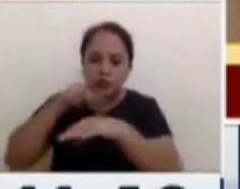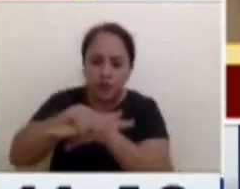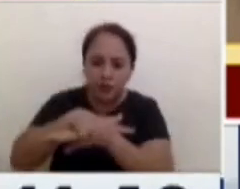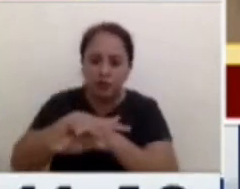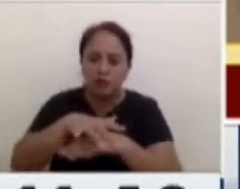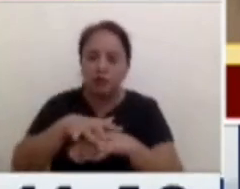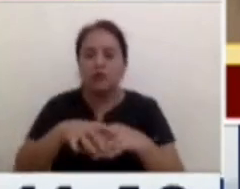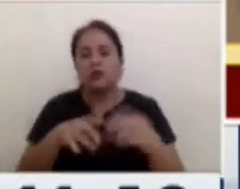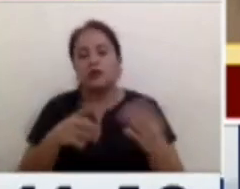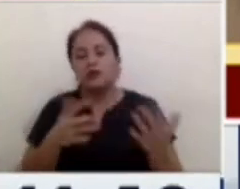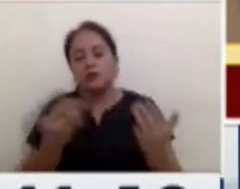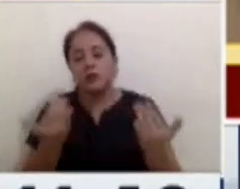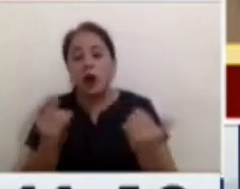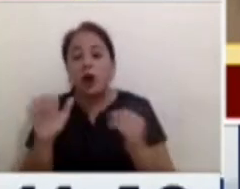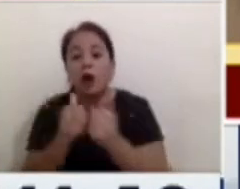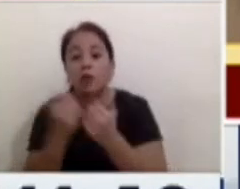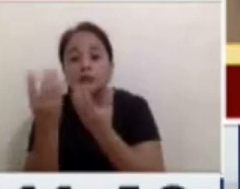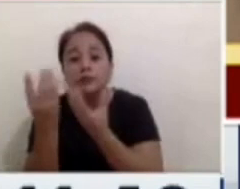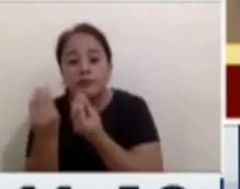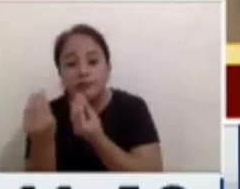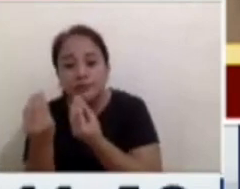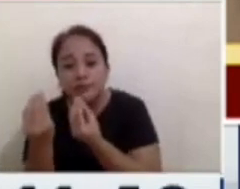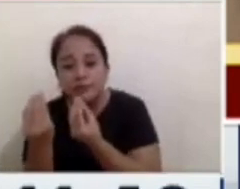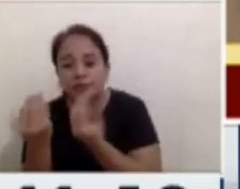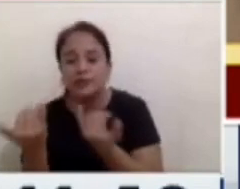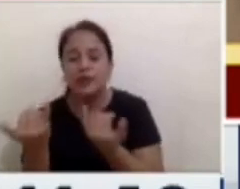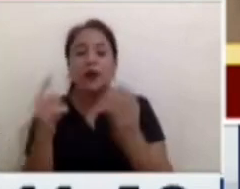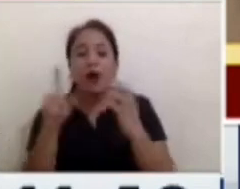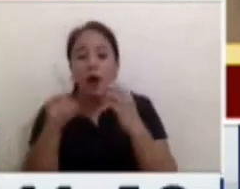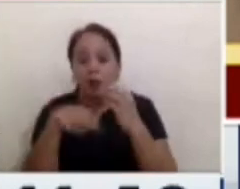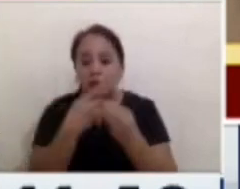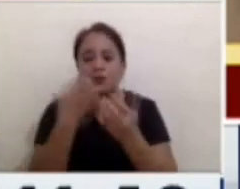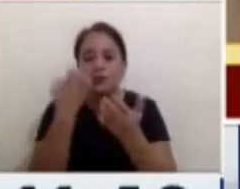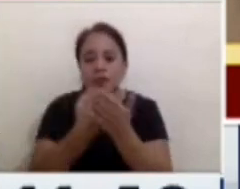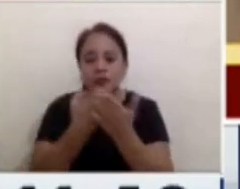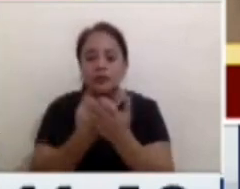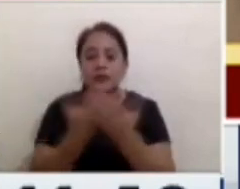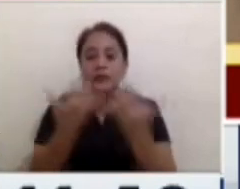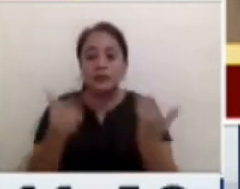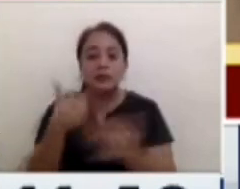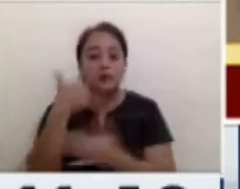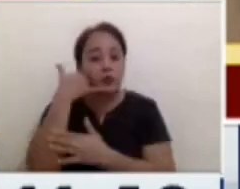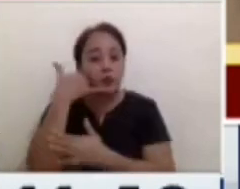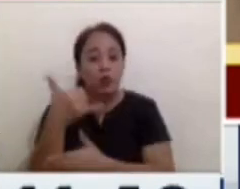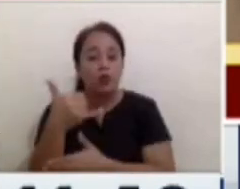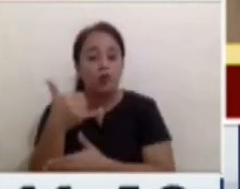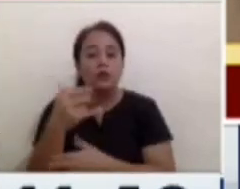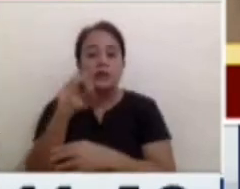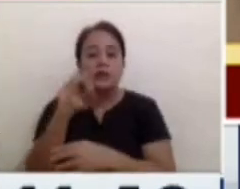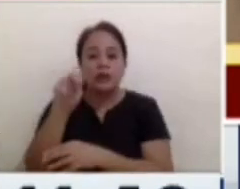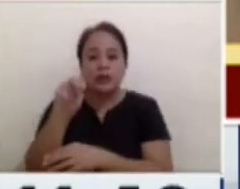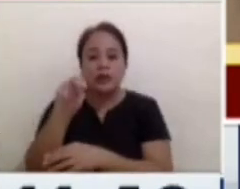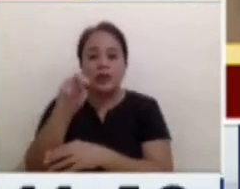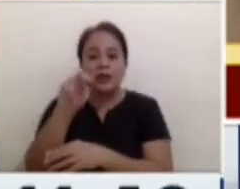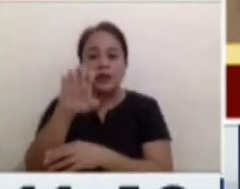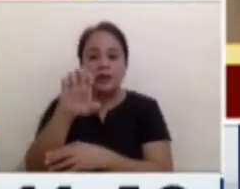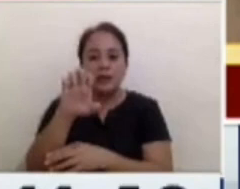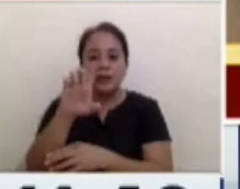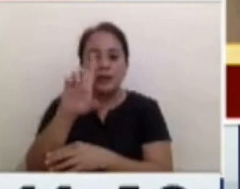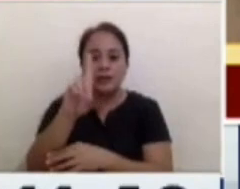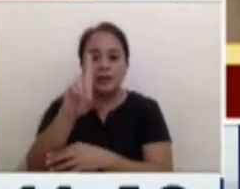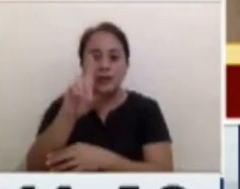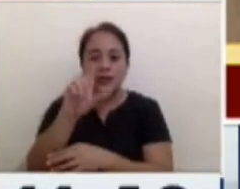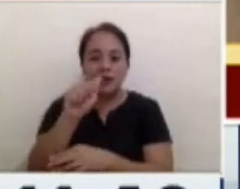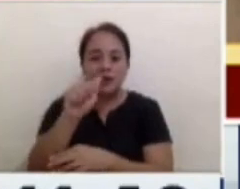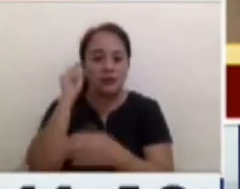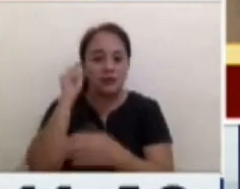natin inaasahan na magkakaroon po tayo ng tatlong napakalaking crisis. Yung una po yung pagputok